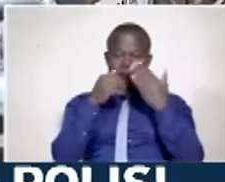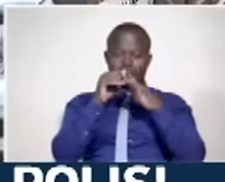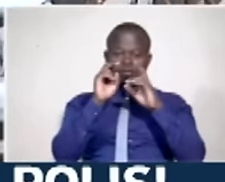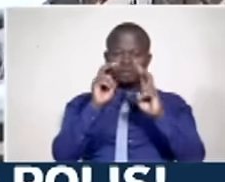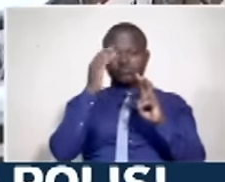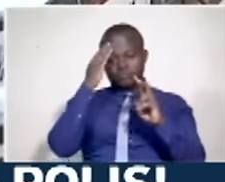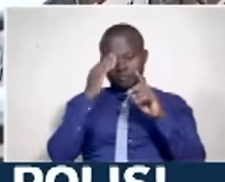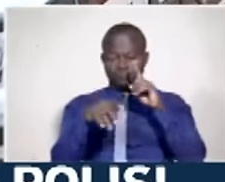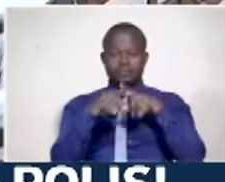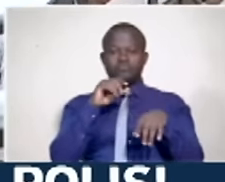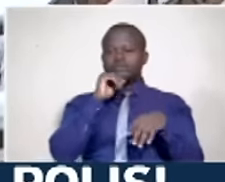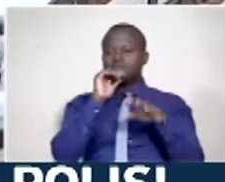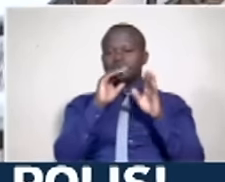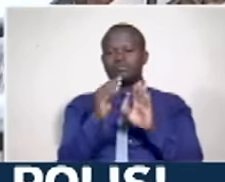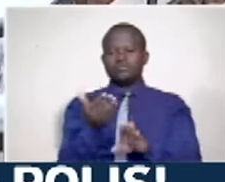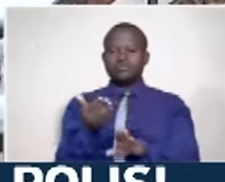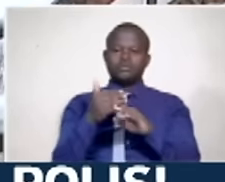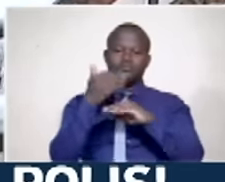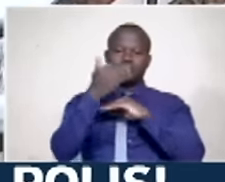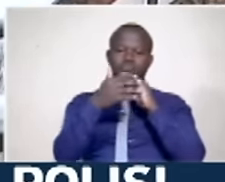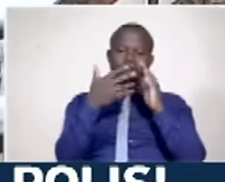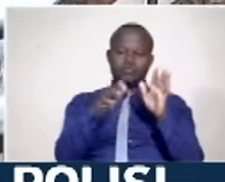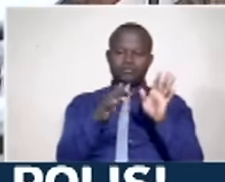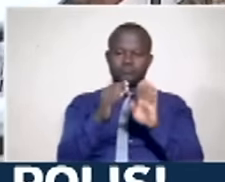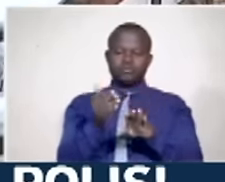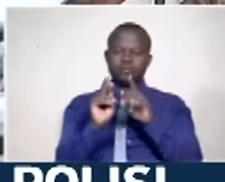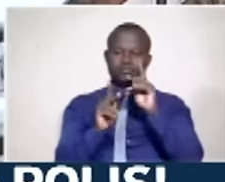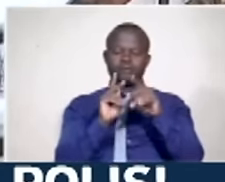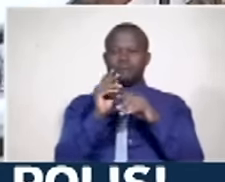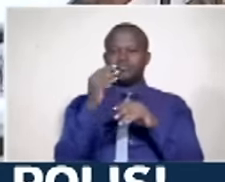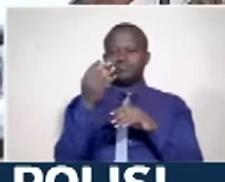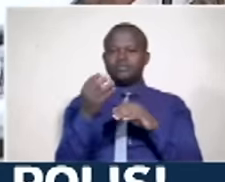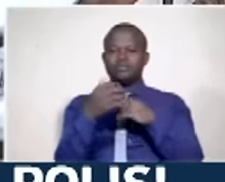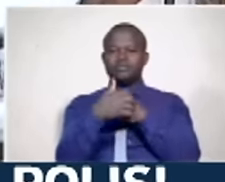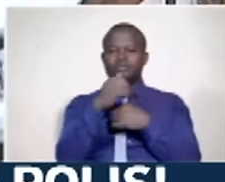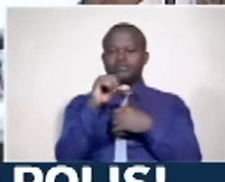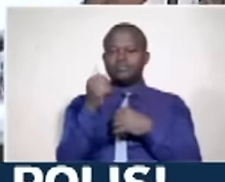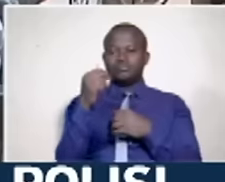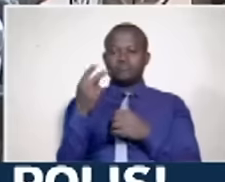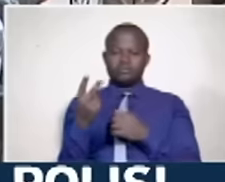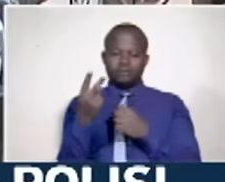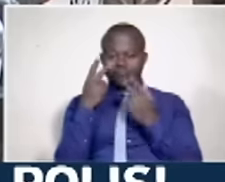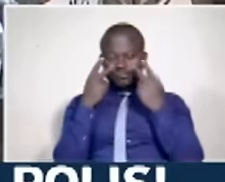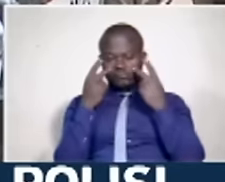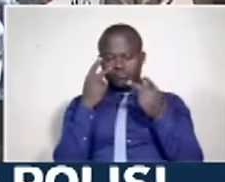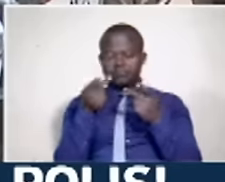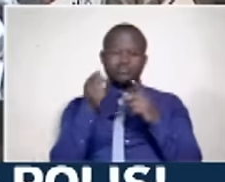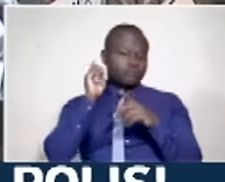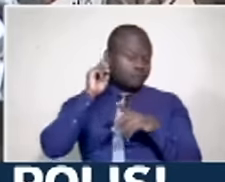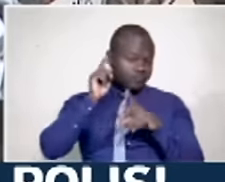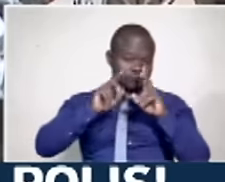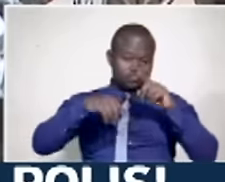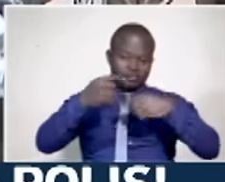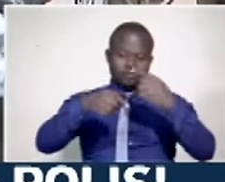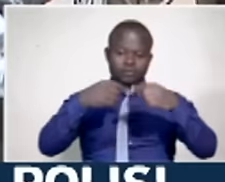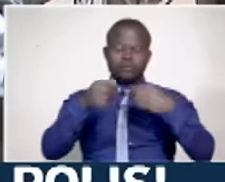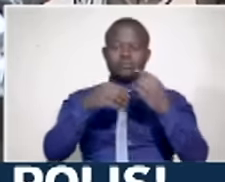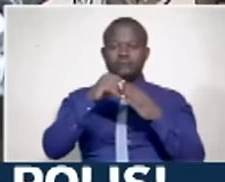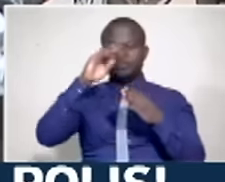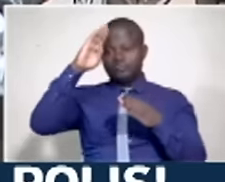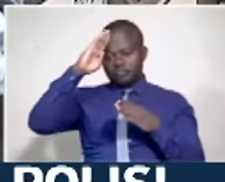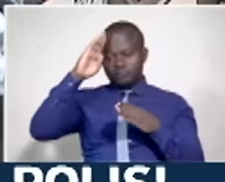azi ko yabishe ntibapfa. Amaze kwicara abantu bane akomeretsa abandi babiri ku buryo bukomeye mwabyiboneye. Iperereza rero ryarakomeje nyine